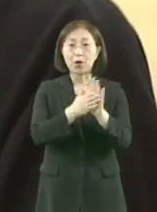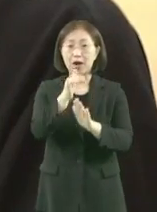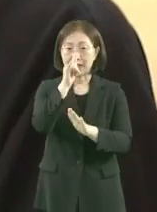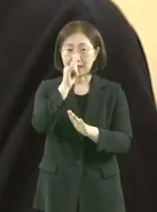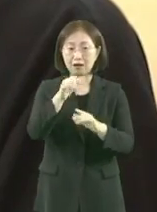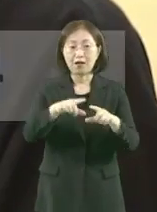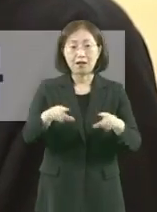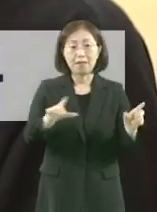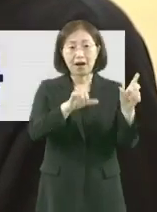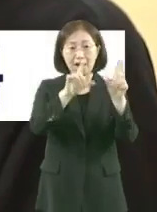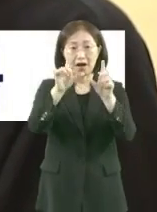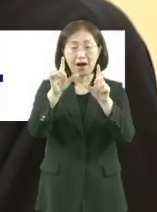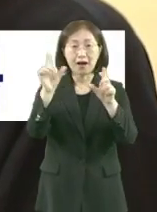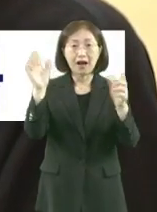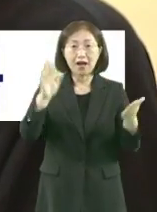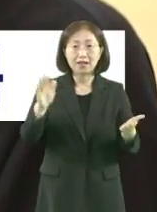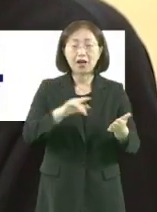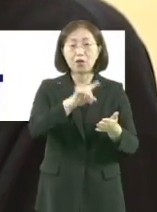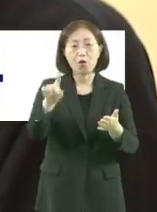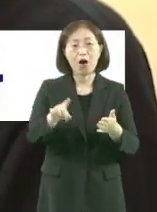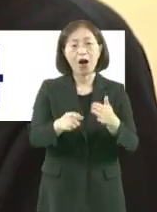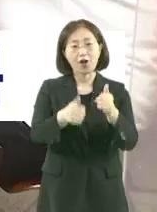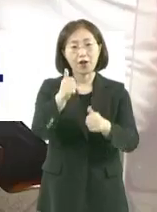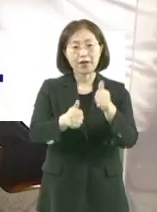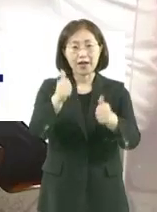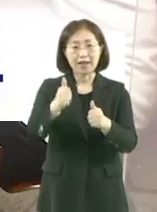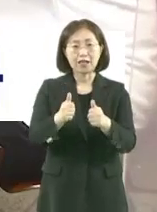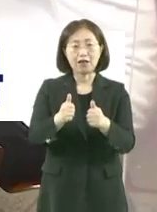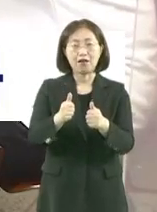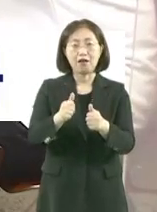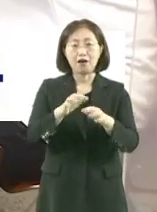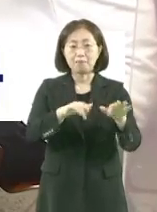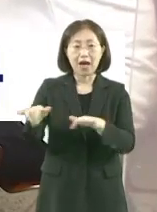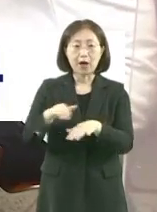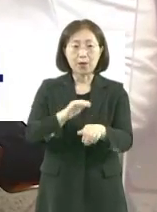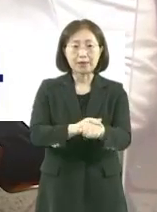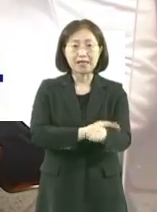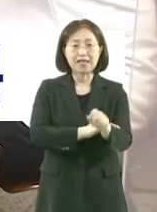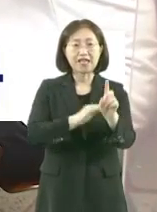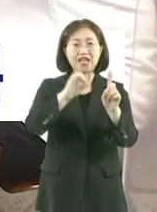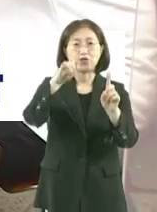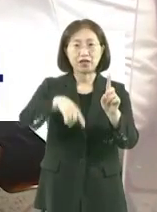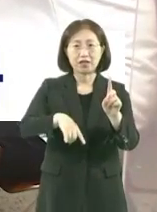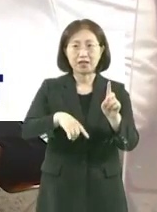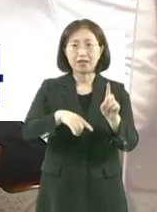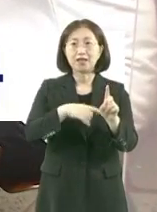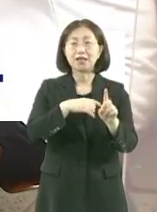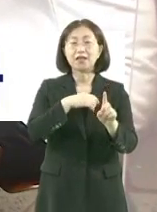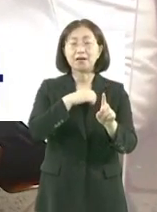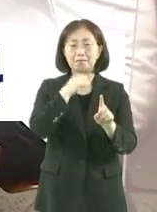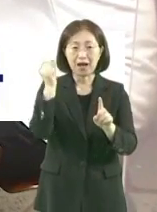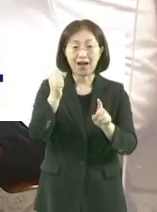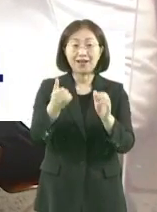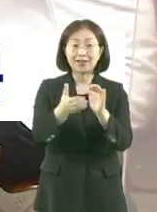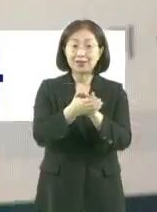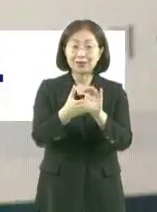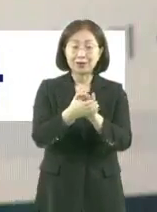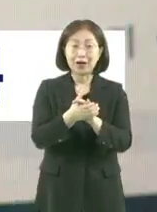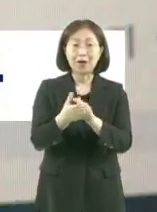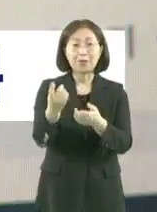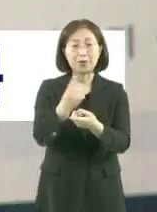일반 학생과 경쟁해 지난 학기 피아노 실기 분야 전체 1위에 올랐고 친구들과도 격의 없이